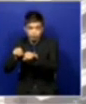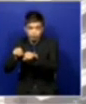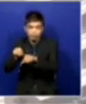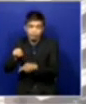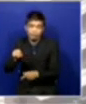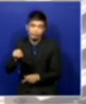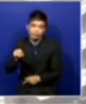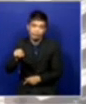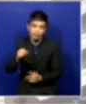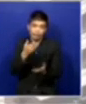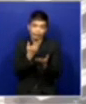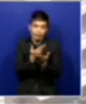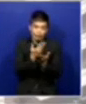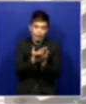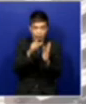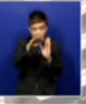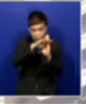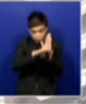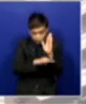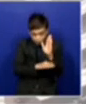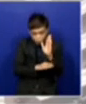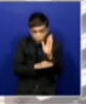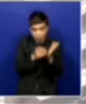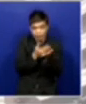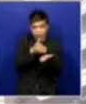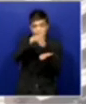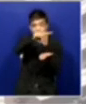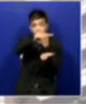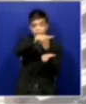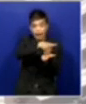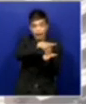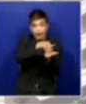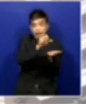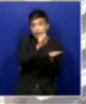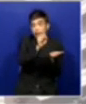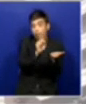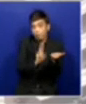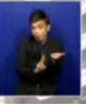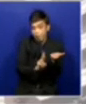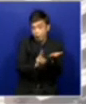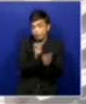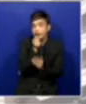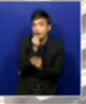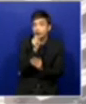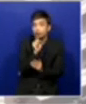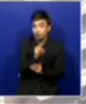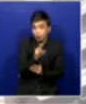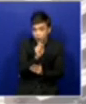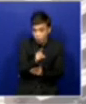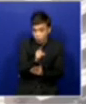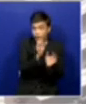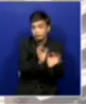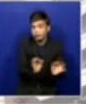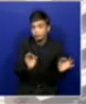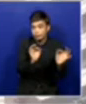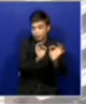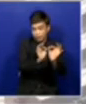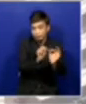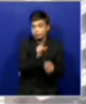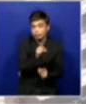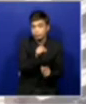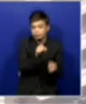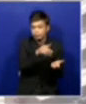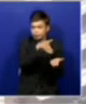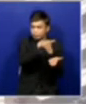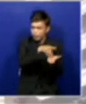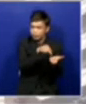มาตั้งไว้ในงบกลางรายการสำรองจ่ายเพื่อกรณีฉุกเฉินหรือจำเป็นท่านประธานครับทำ